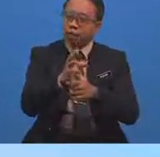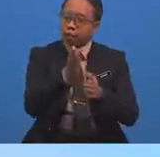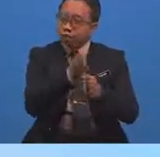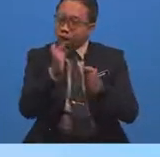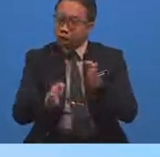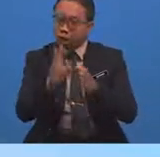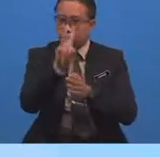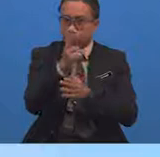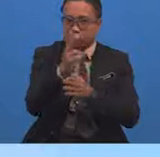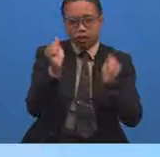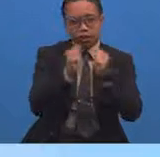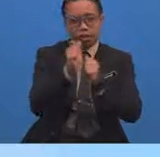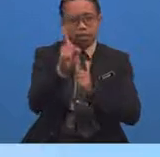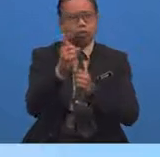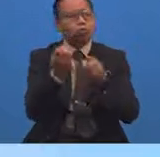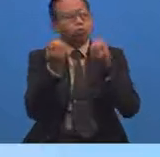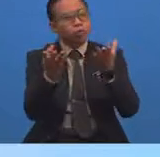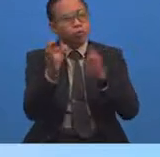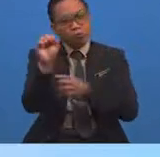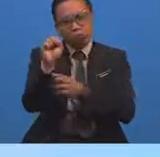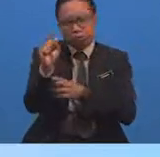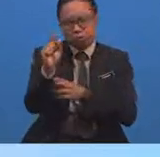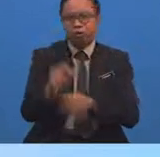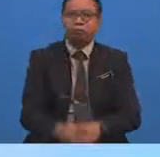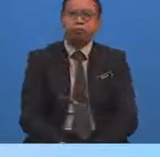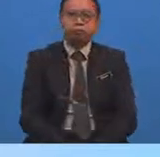satu ada berapa senjatanya